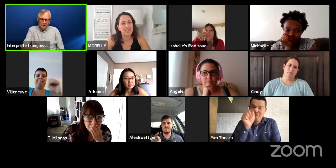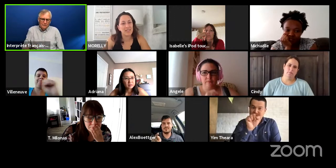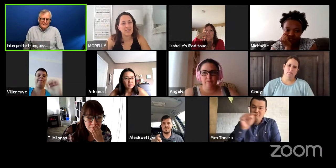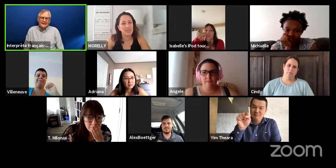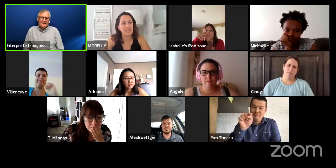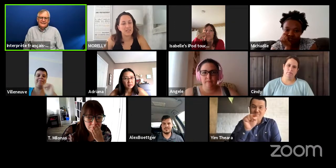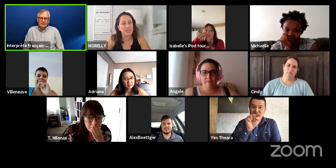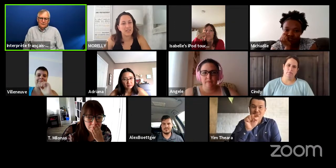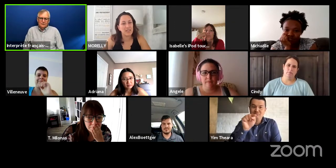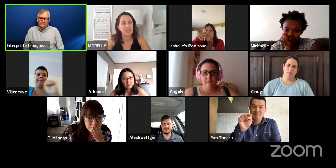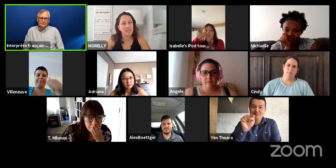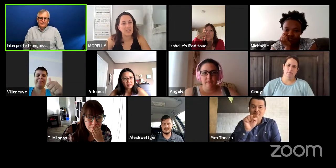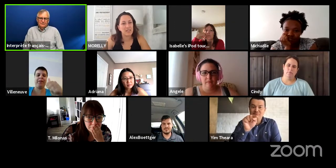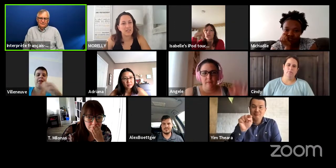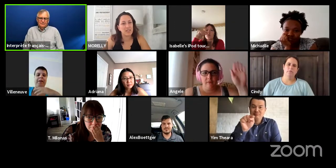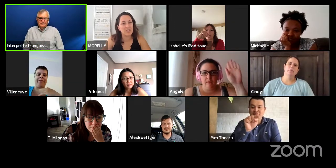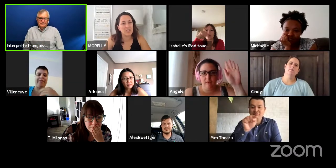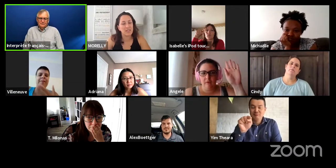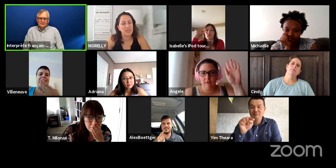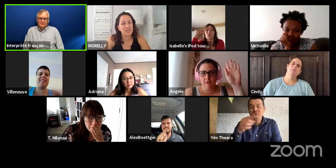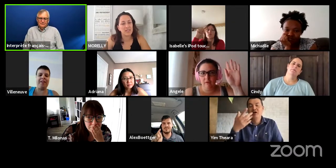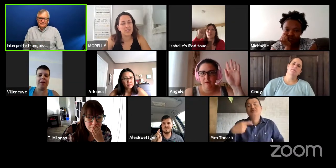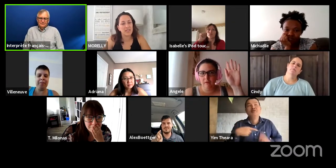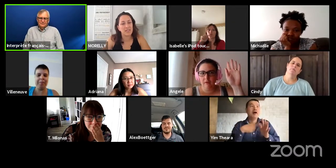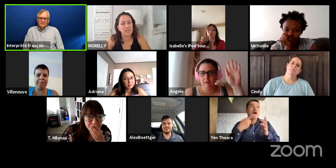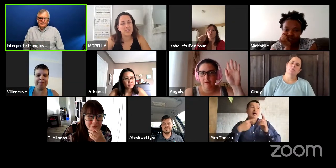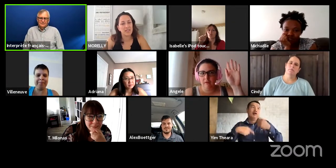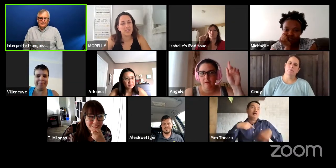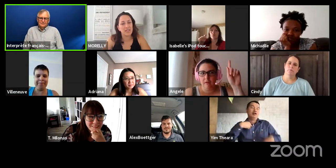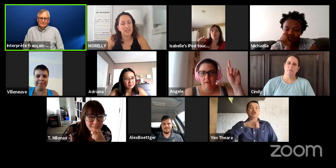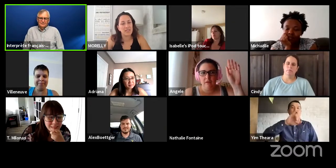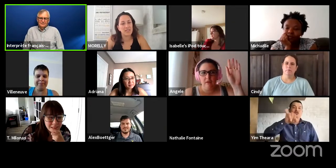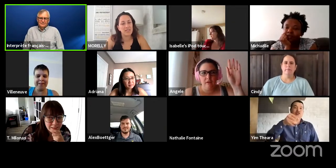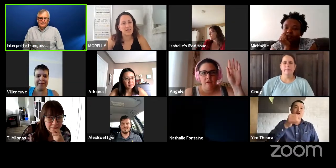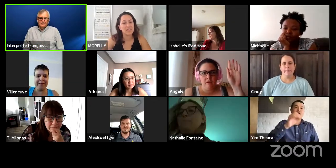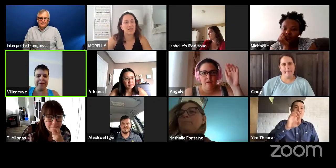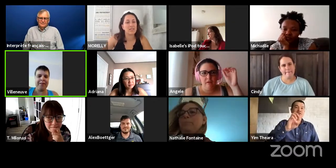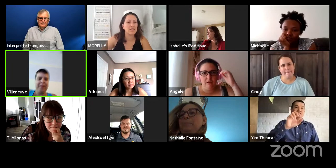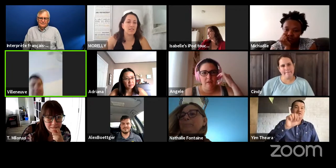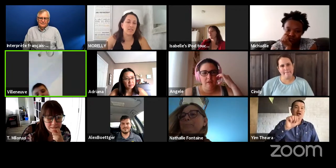Vous faites un petit tracé comme ça. Parfait, merci.